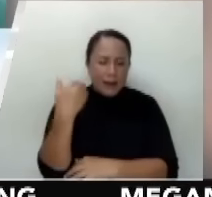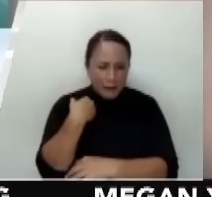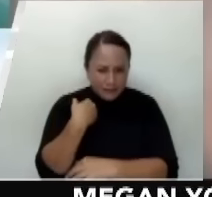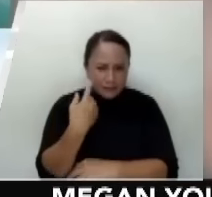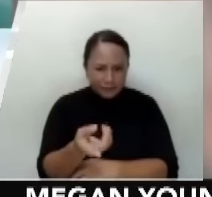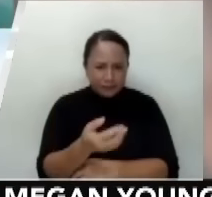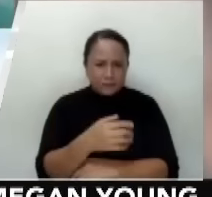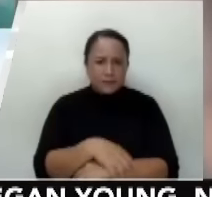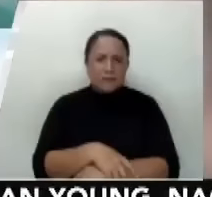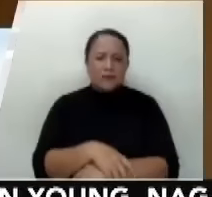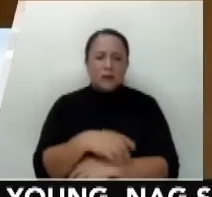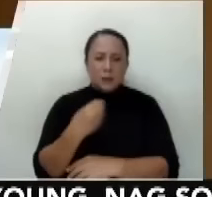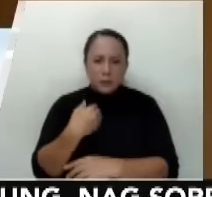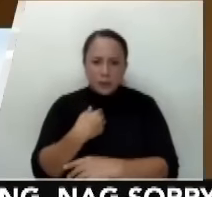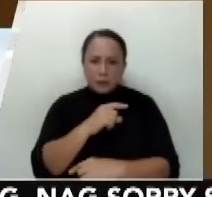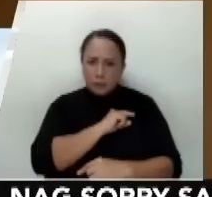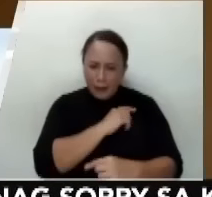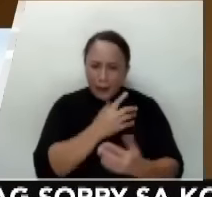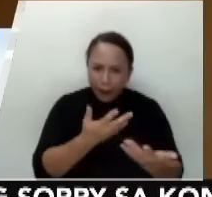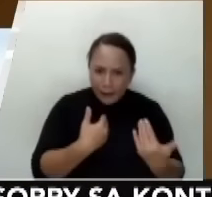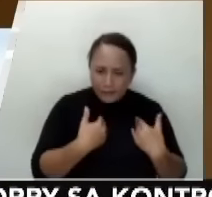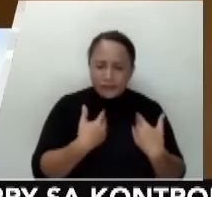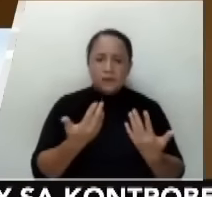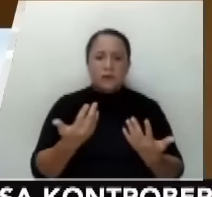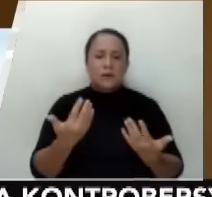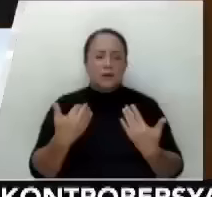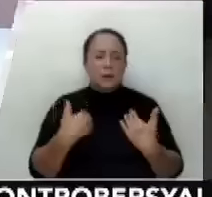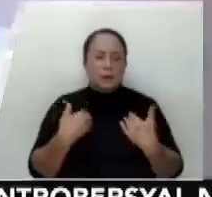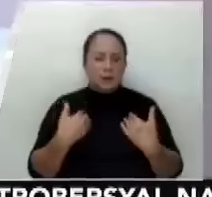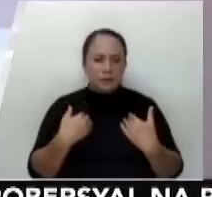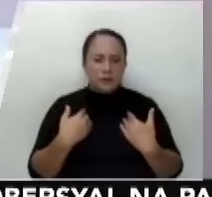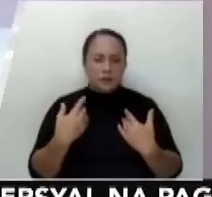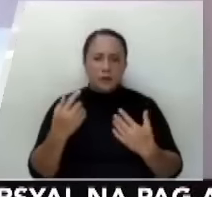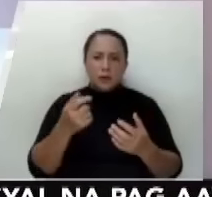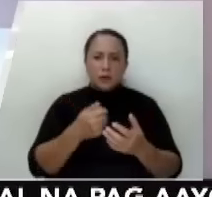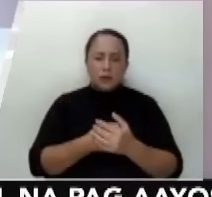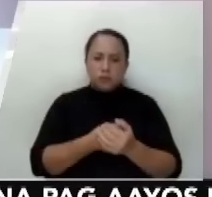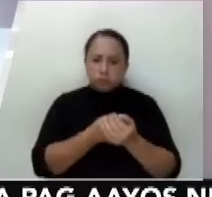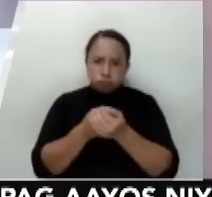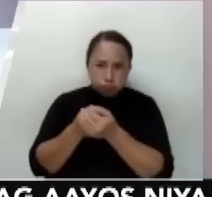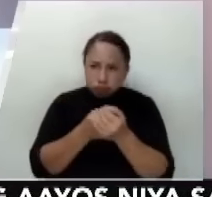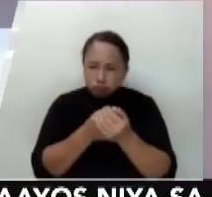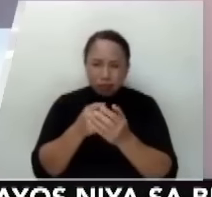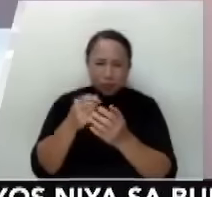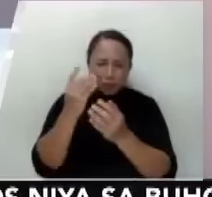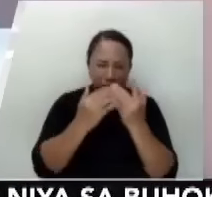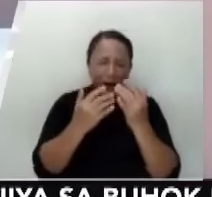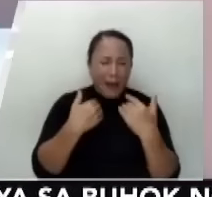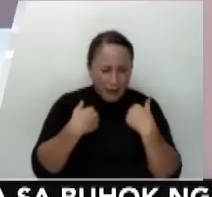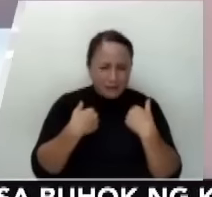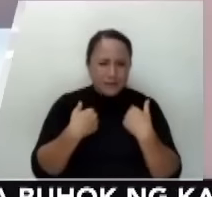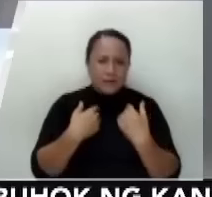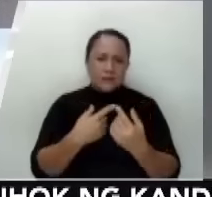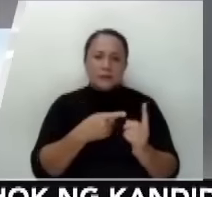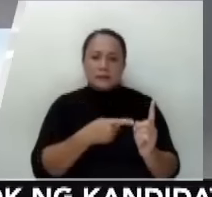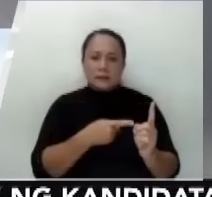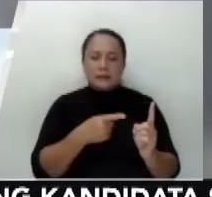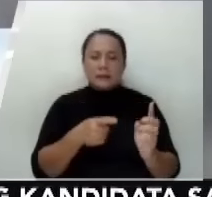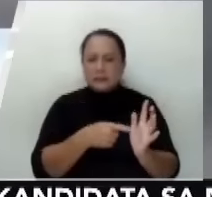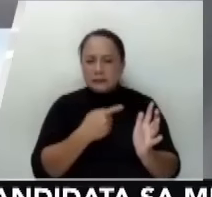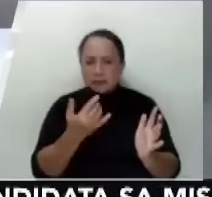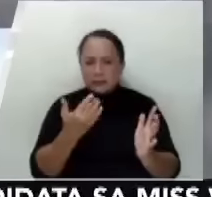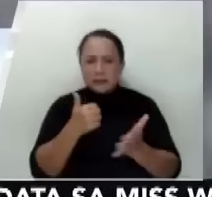mga kapulisan po natin. May naka-standby din po tayo ng mga firefighters. Isang araw si Ruru sa mga minsan ang natulungan ng